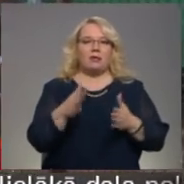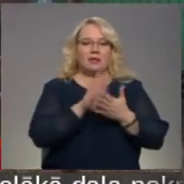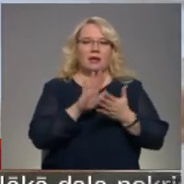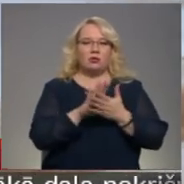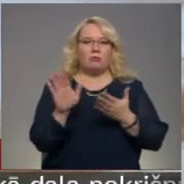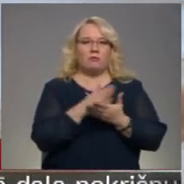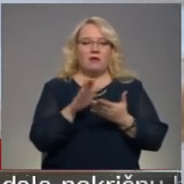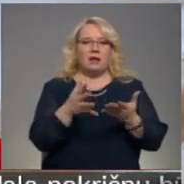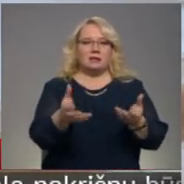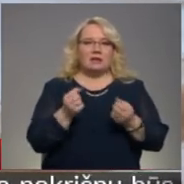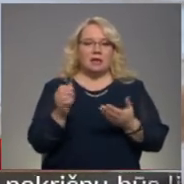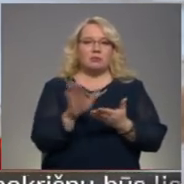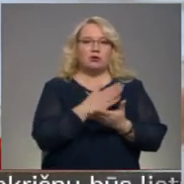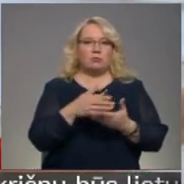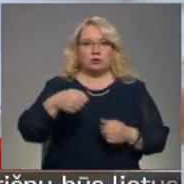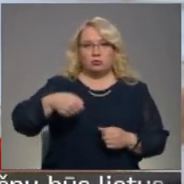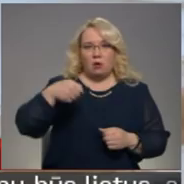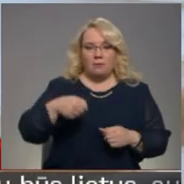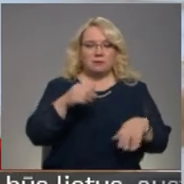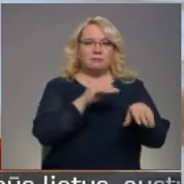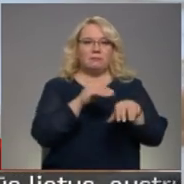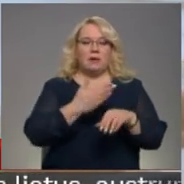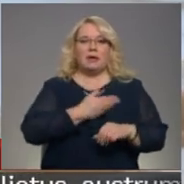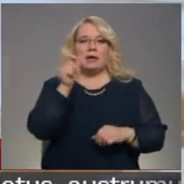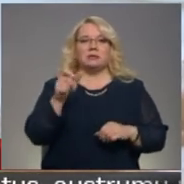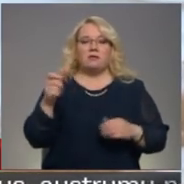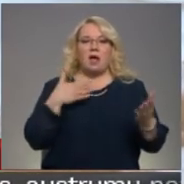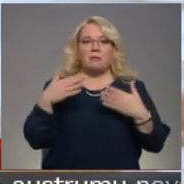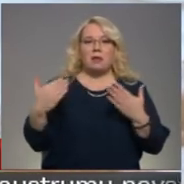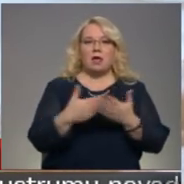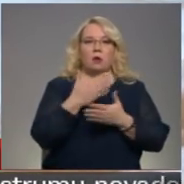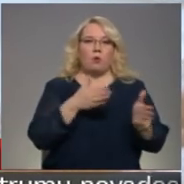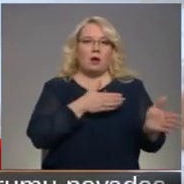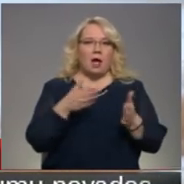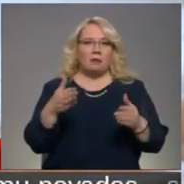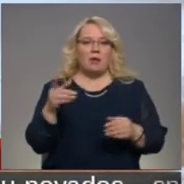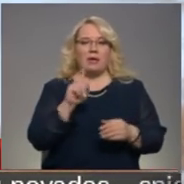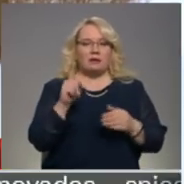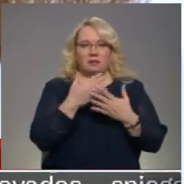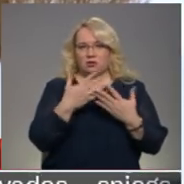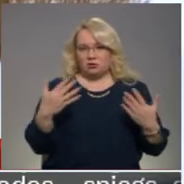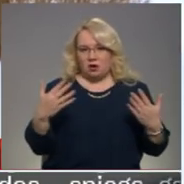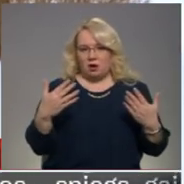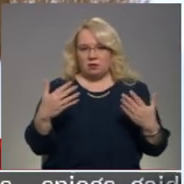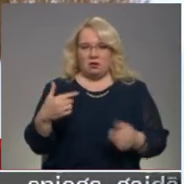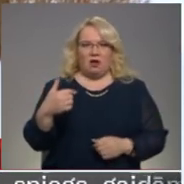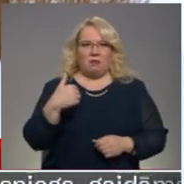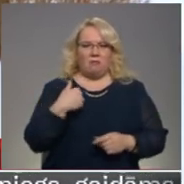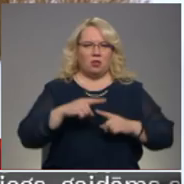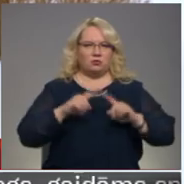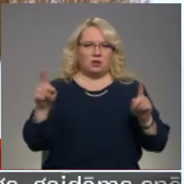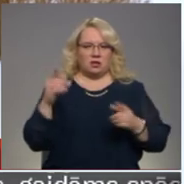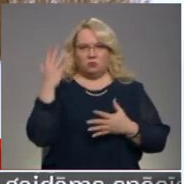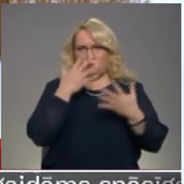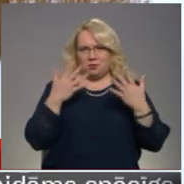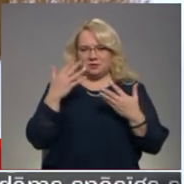saņemt šķirojamās somas. Uzrunāto iedzīvotāju attieksme pret jauno kārtību ir visai dažāda. Man tas uzreiz tā mulsina, ka